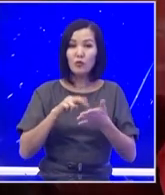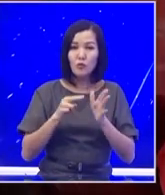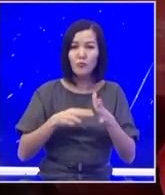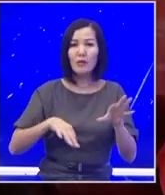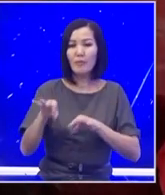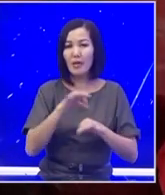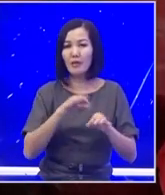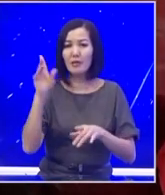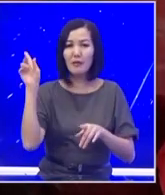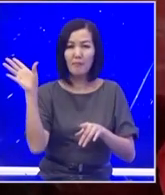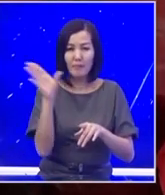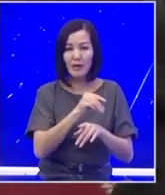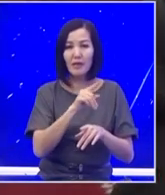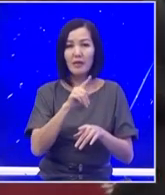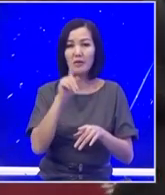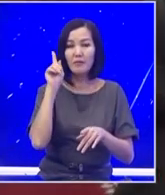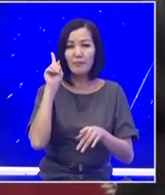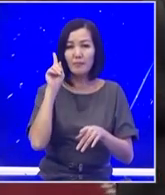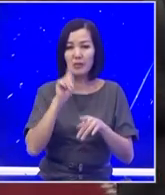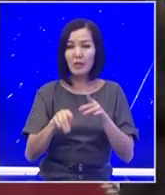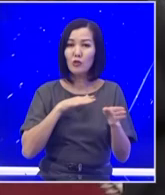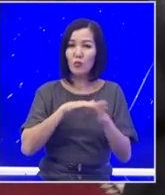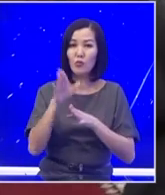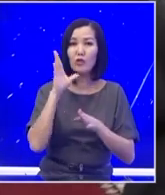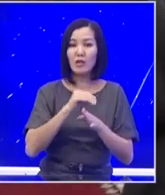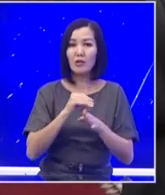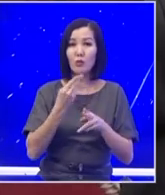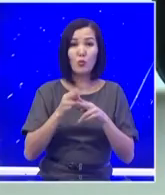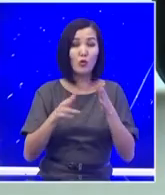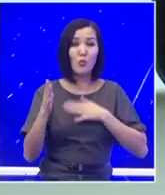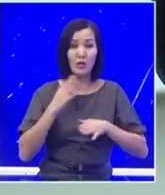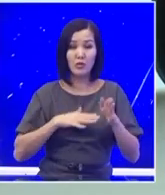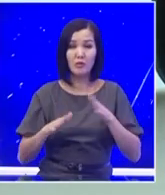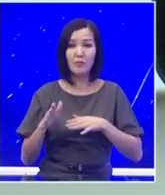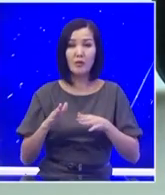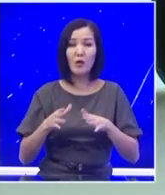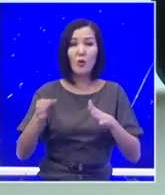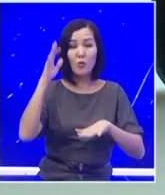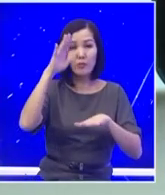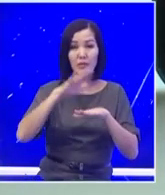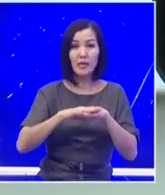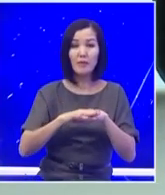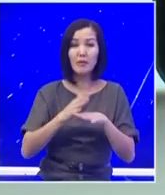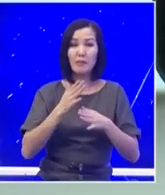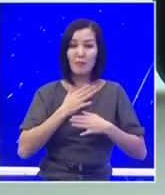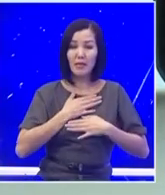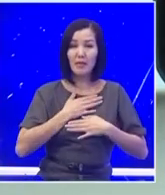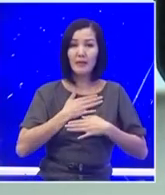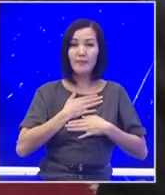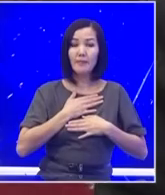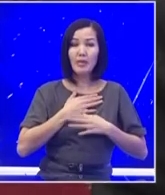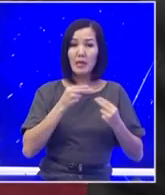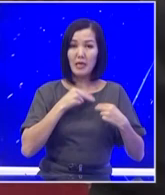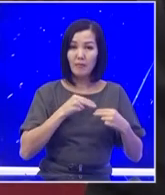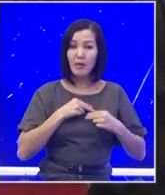ұмтылу арқасында өте көп жұмыстар жасалып жатыр. Соған мен қуаныштымын. Әрине, амандық қалашыққа менің мына осынша